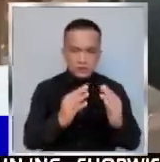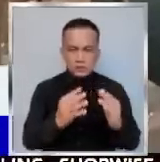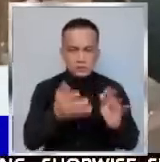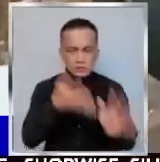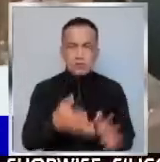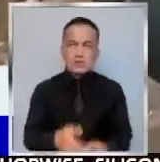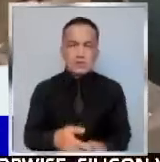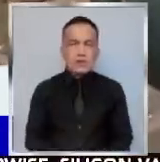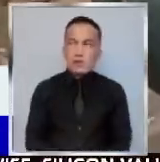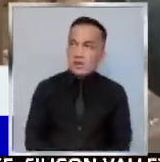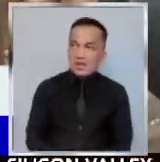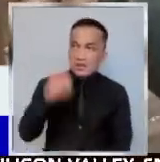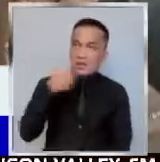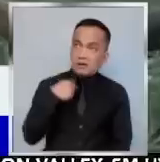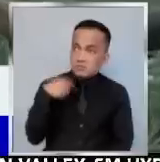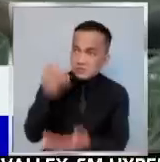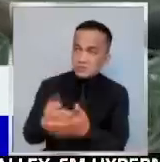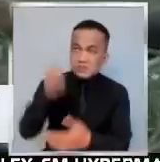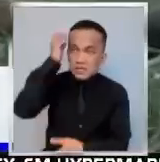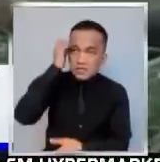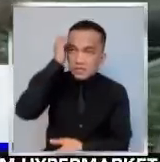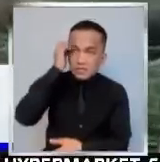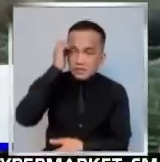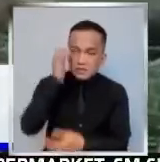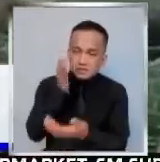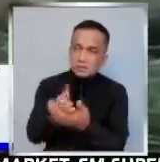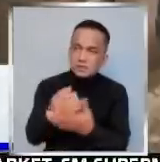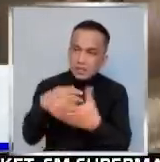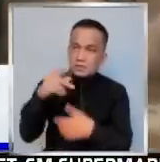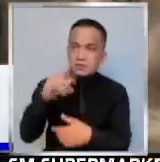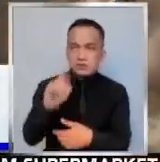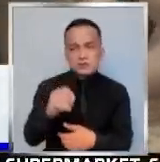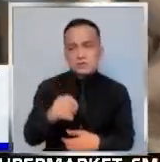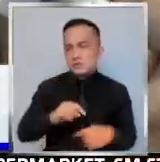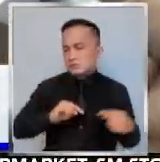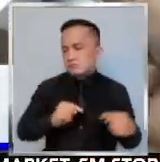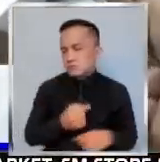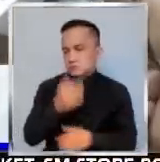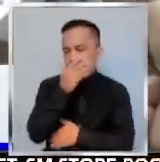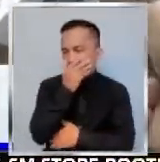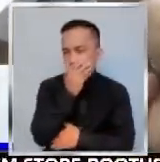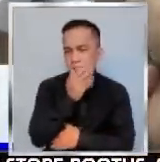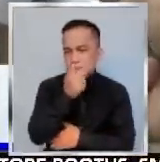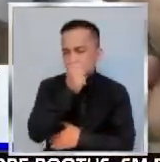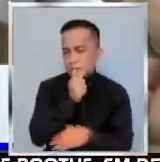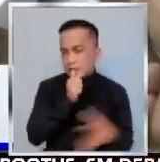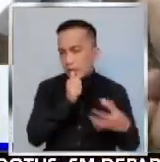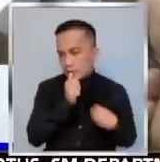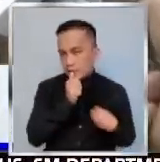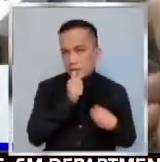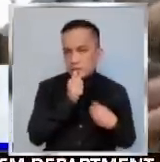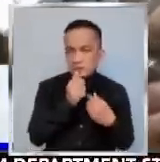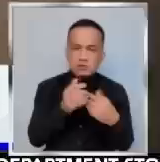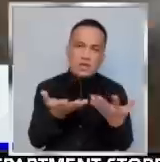kanina, kaya kalalabas lang po namin sa may pulilyo. Masakit man sir, kailangan tanggapin na ganito na lang po. Wala na po talaga makagawa. Di ba alin na lang po itong bahay,